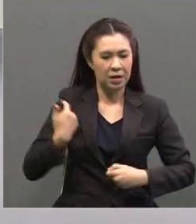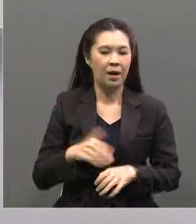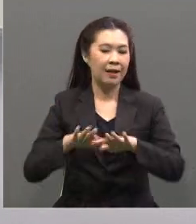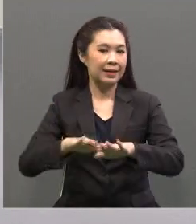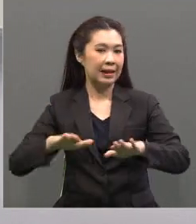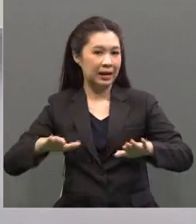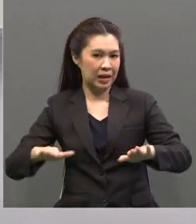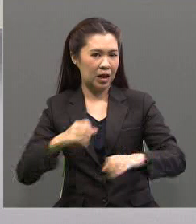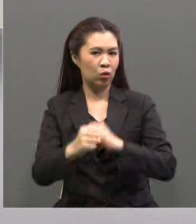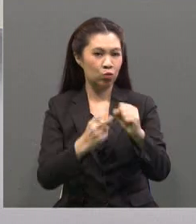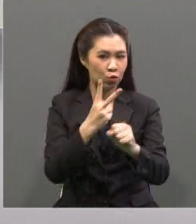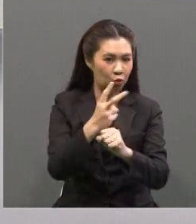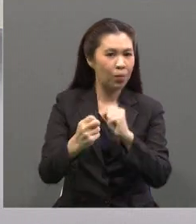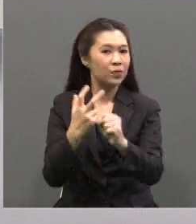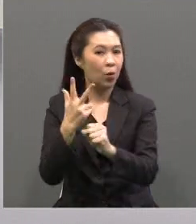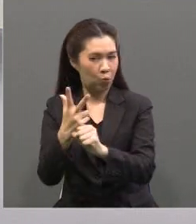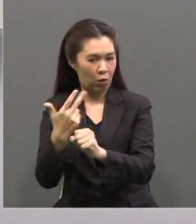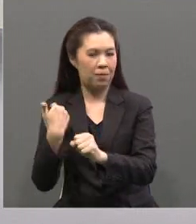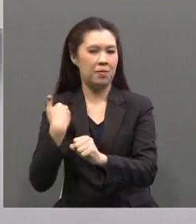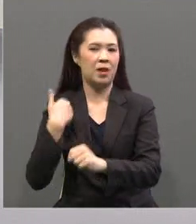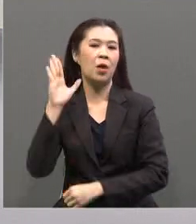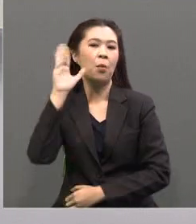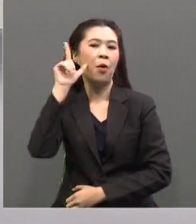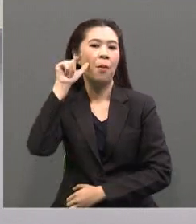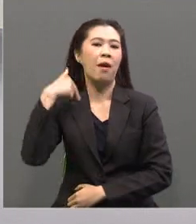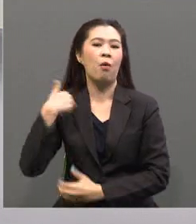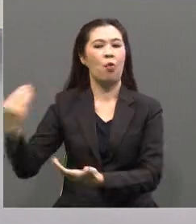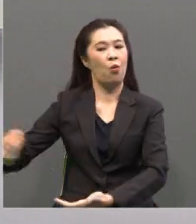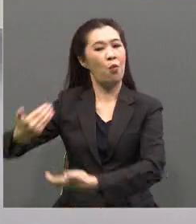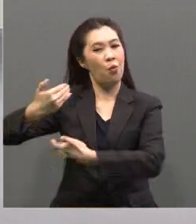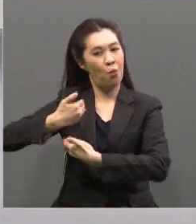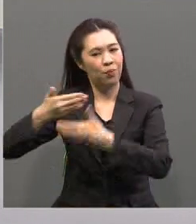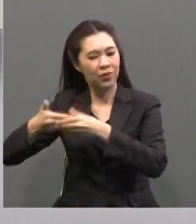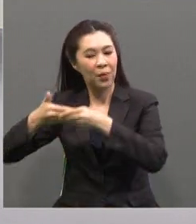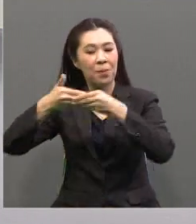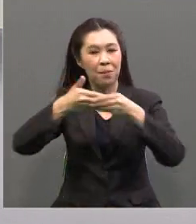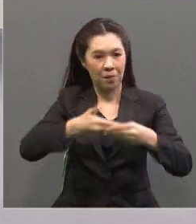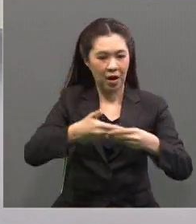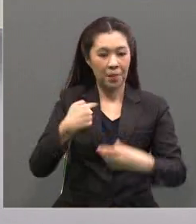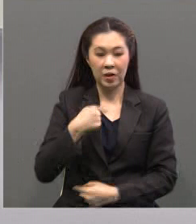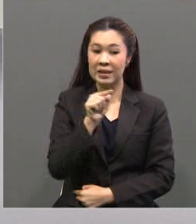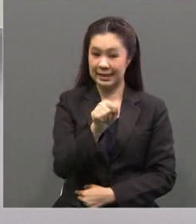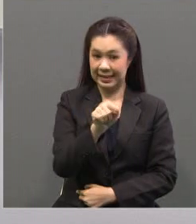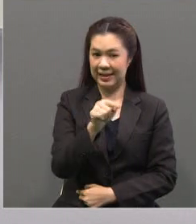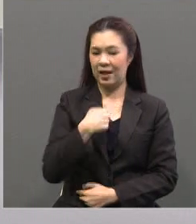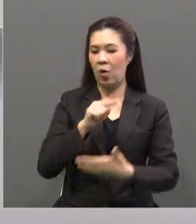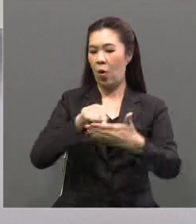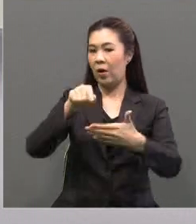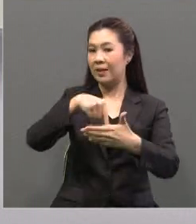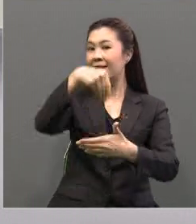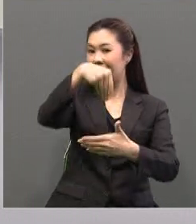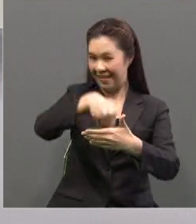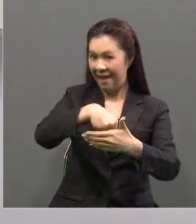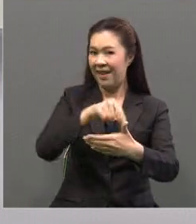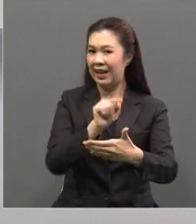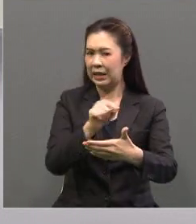2-3ขวบเนี่ยนะครับคุณพ่อคุณแม่จูงมาด้วยอุ้มมาแล้วก็พามาชี้อันนี้คือเลือกตั้งนะลูกอันนี้คือเขาทำอย่างนี้